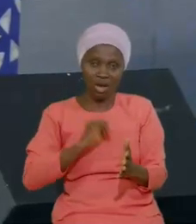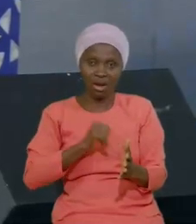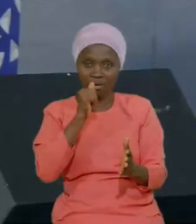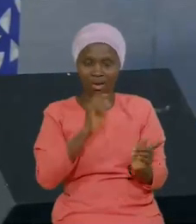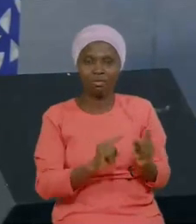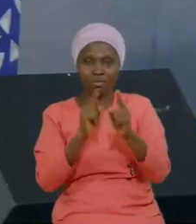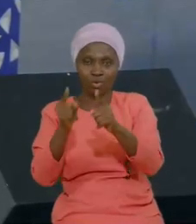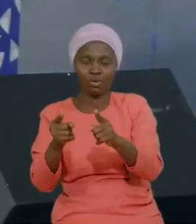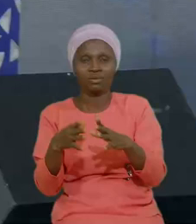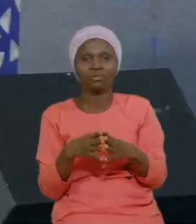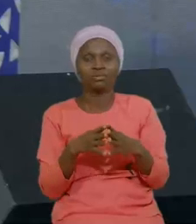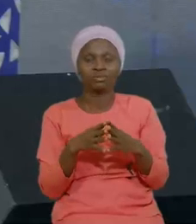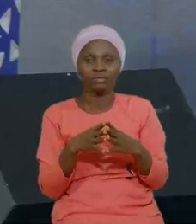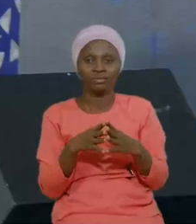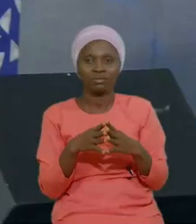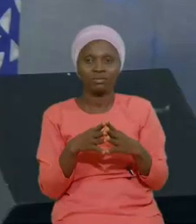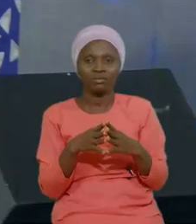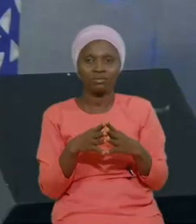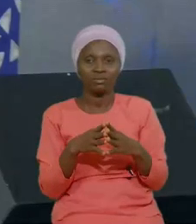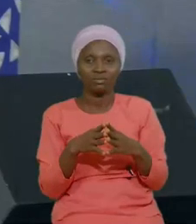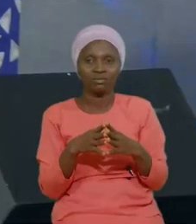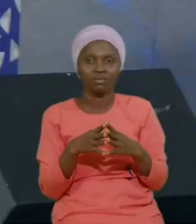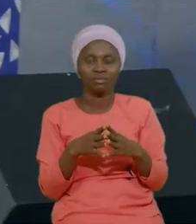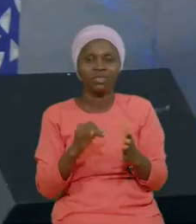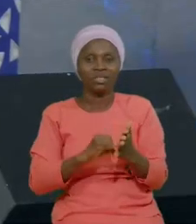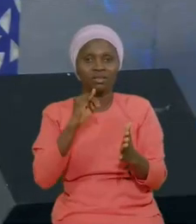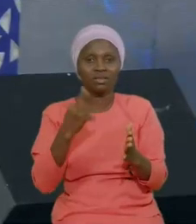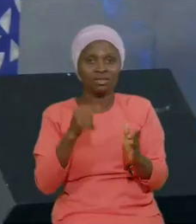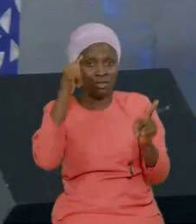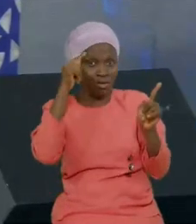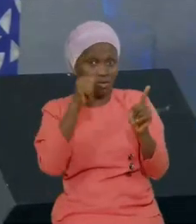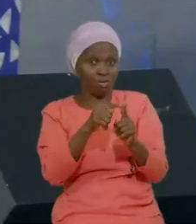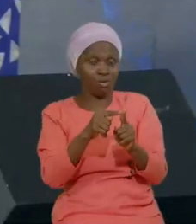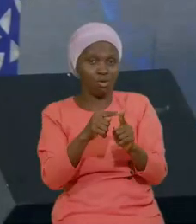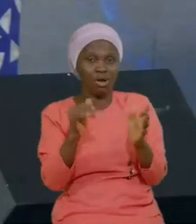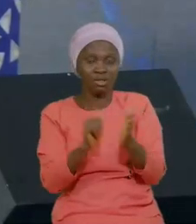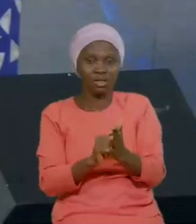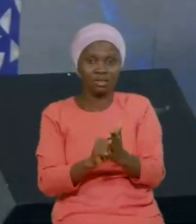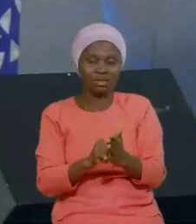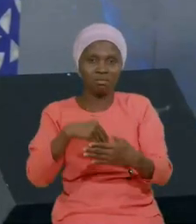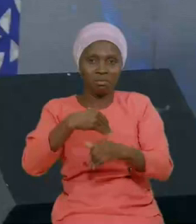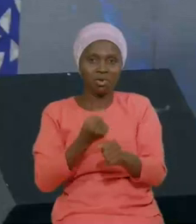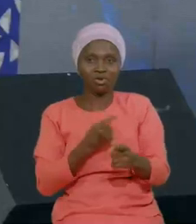Et c'est le but, les poteaux là qui nous dit dans le football, voici la direction dans laquelle je vais.